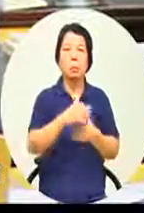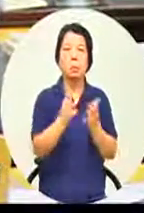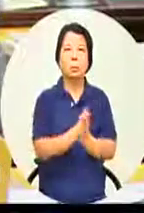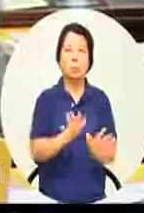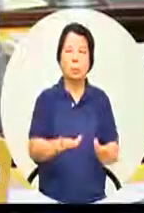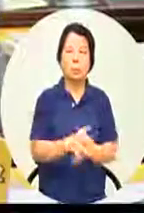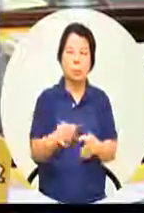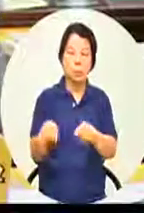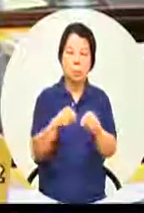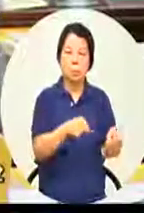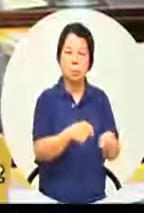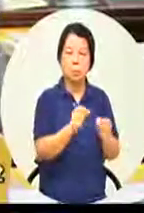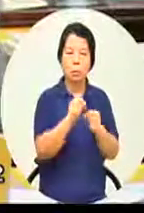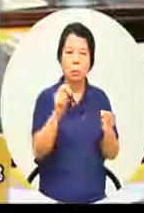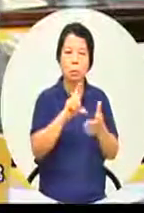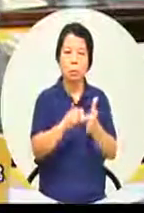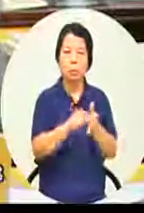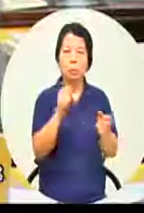请局长先说明一下？